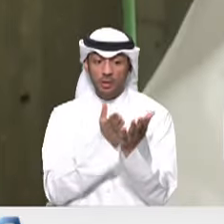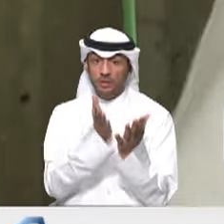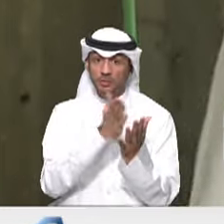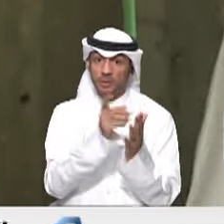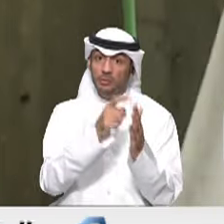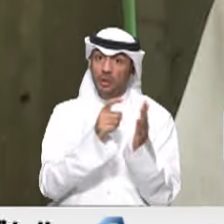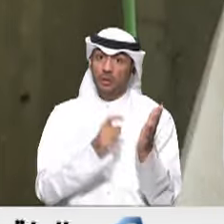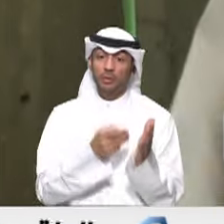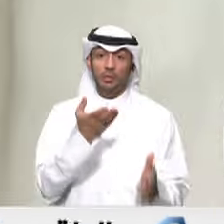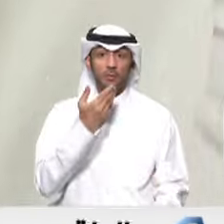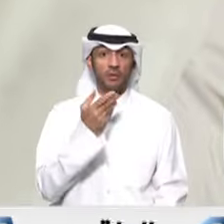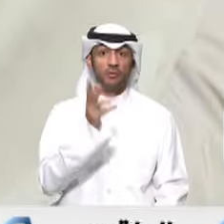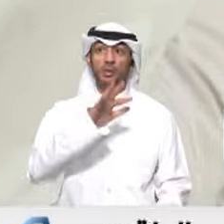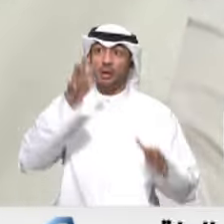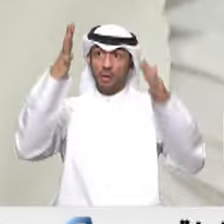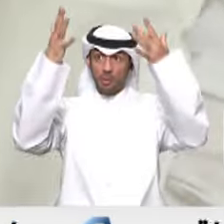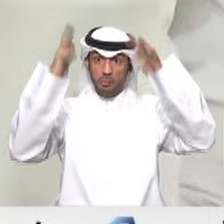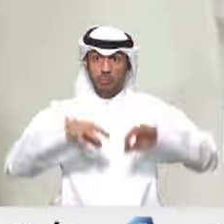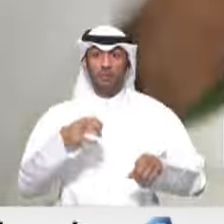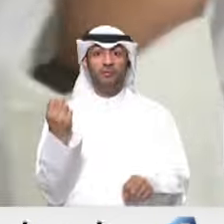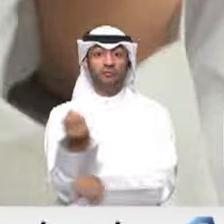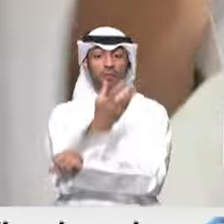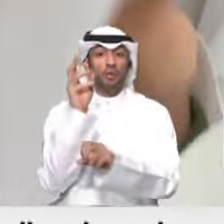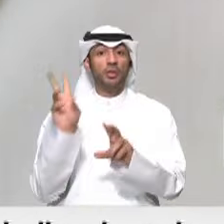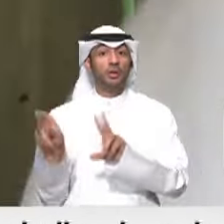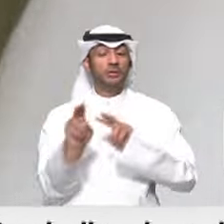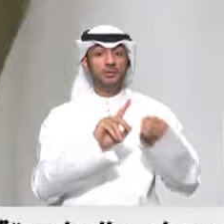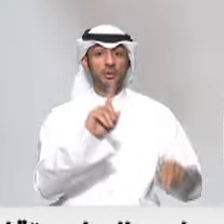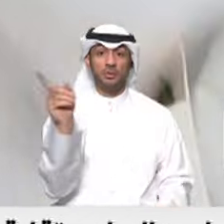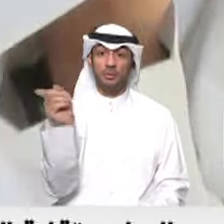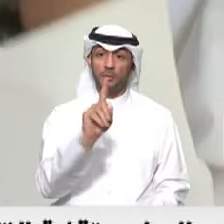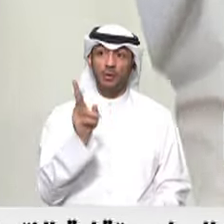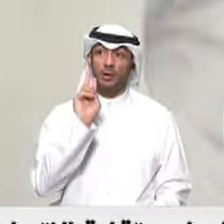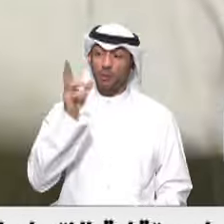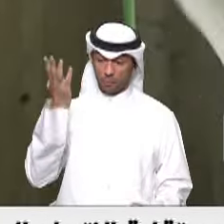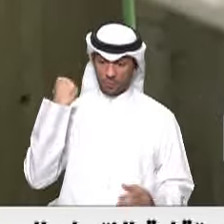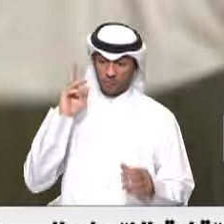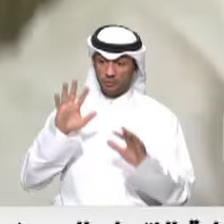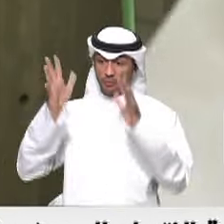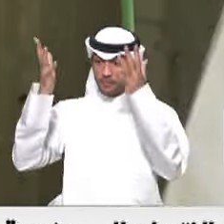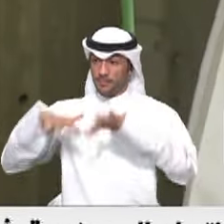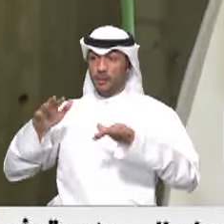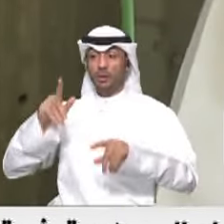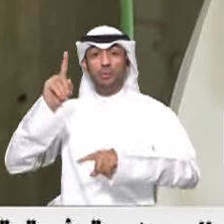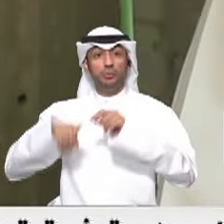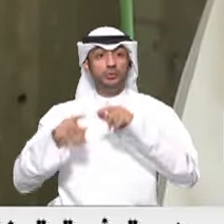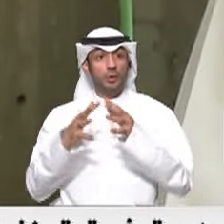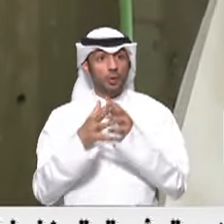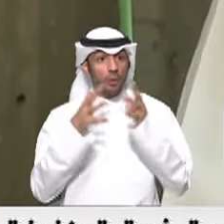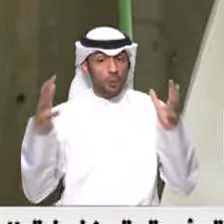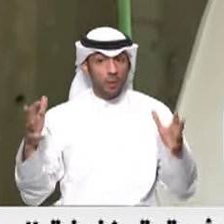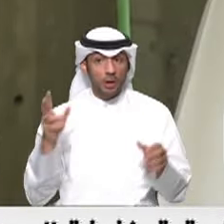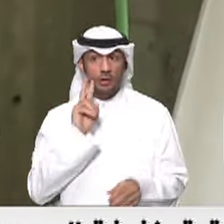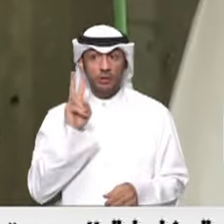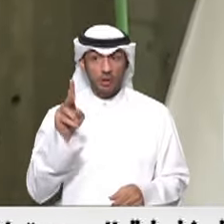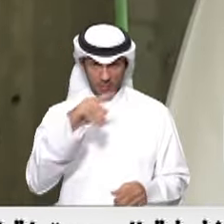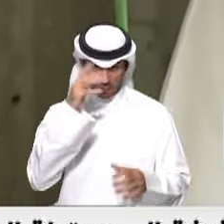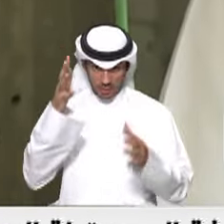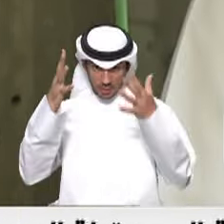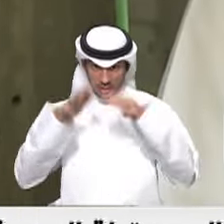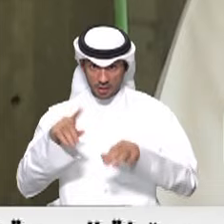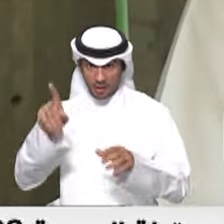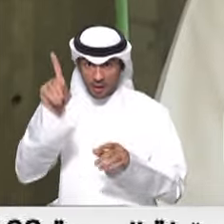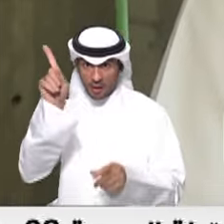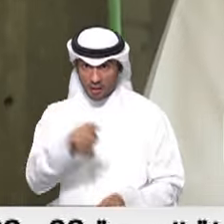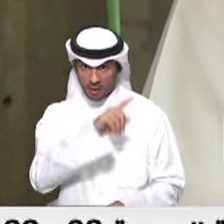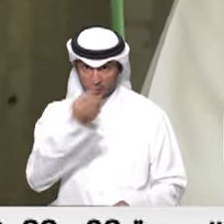من حيث عمليه الهدم وصارت كذا مره اكثر من عمليه هدم سببت في مشاكل فعمل هدم اذا كانت خاطئه بطريقه خاطئه